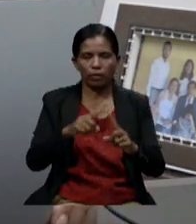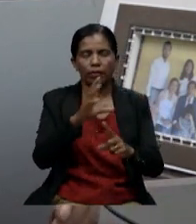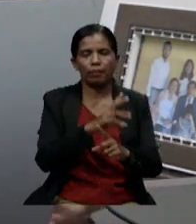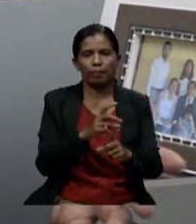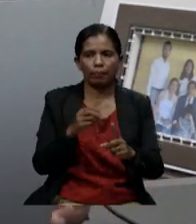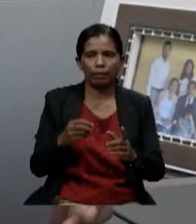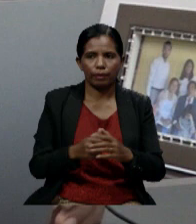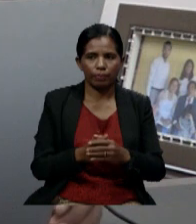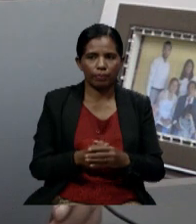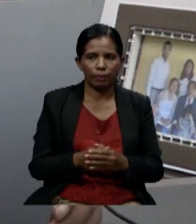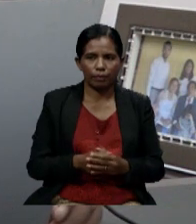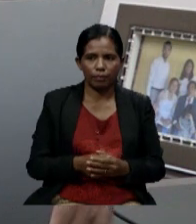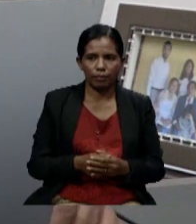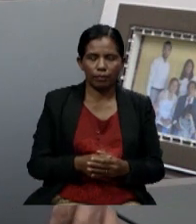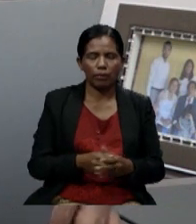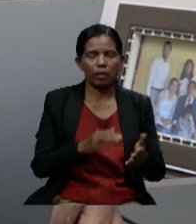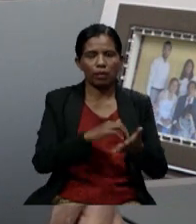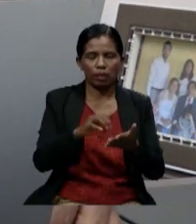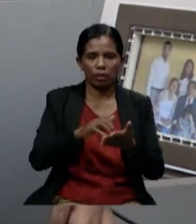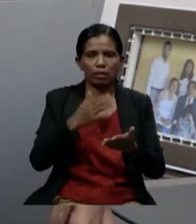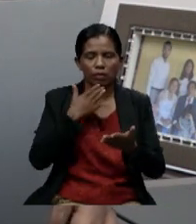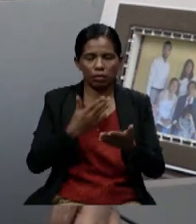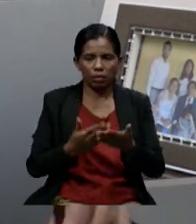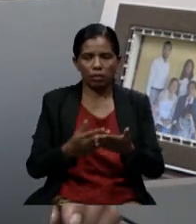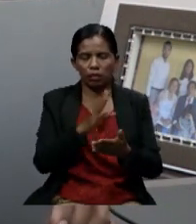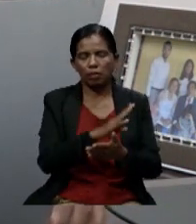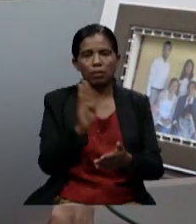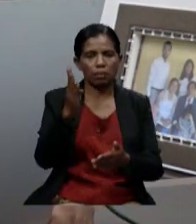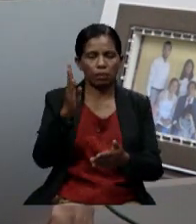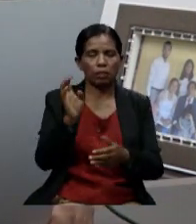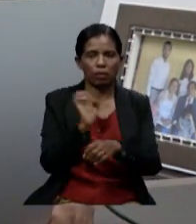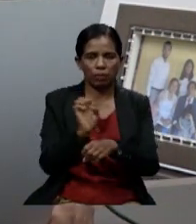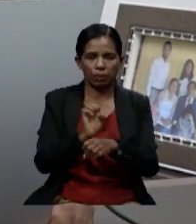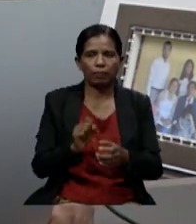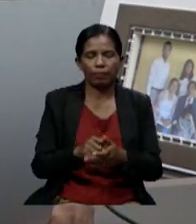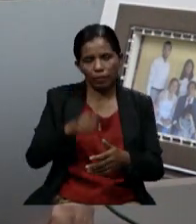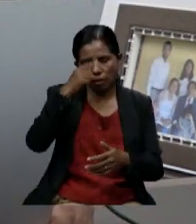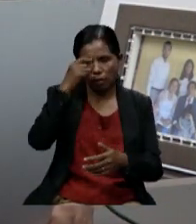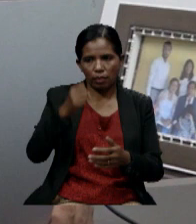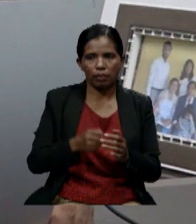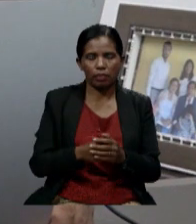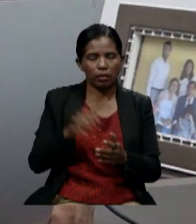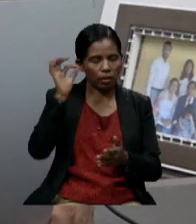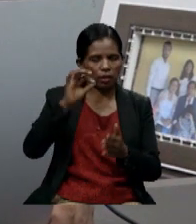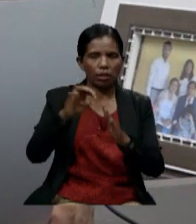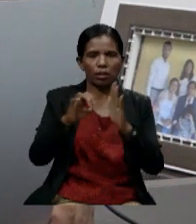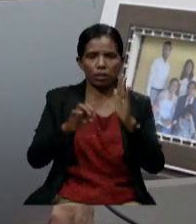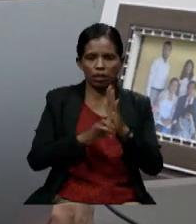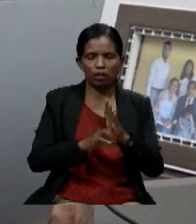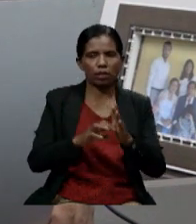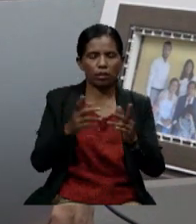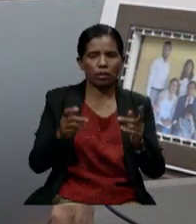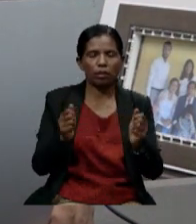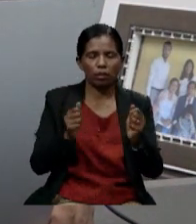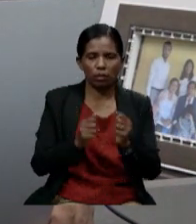ninia pratika dia sira ba blue economy ne e tambe de ne skartere di stado ambiente ho